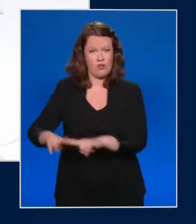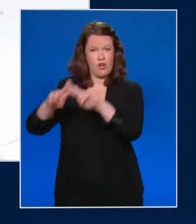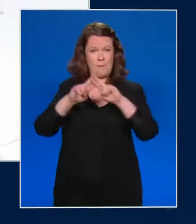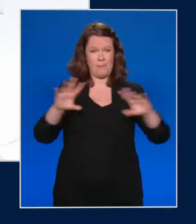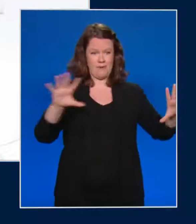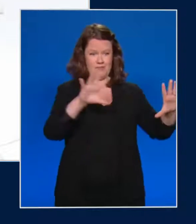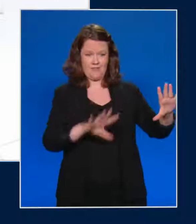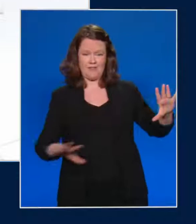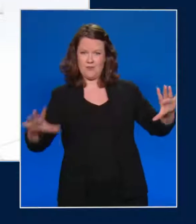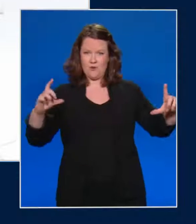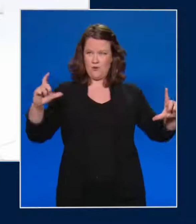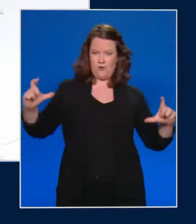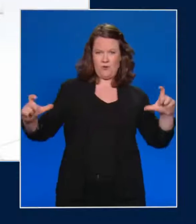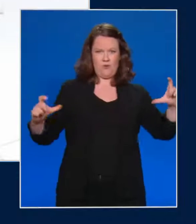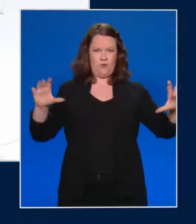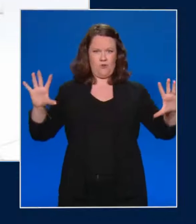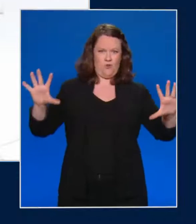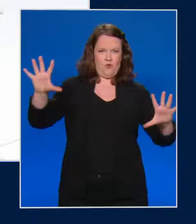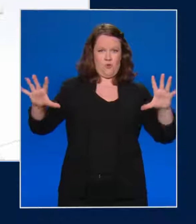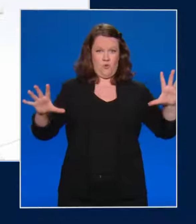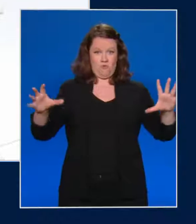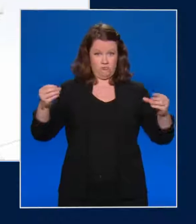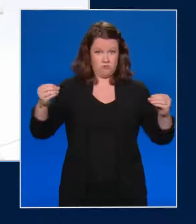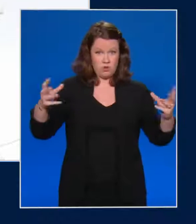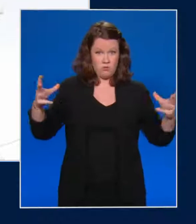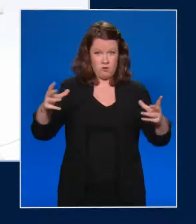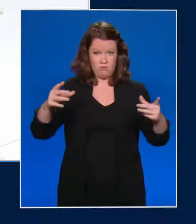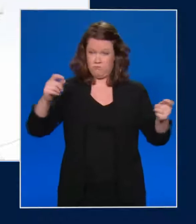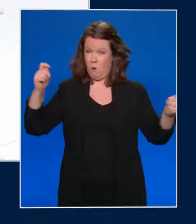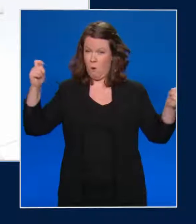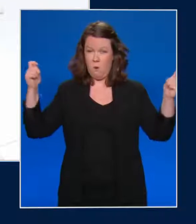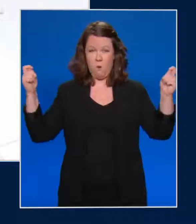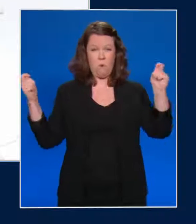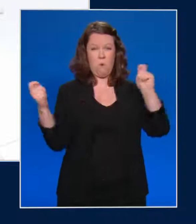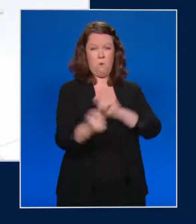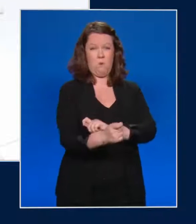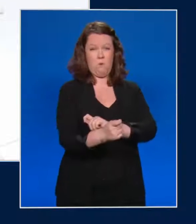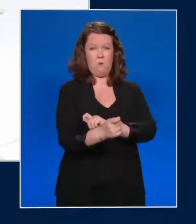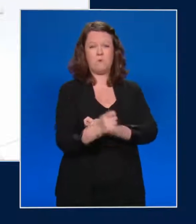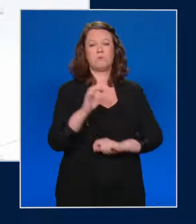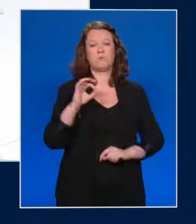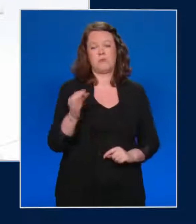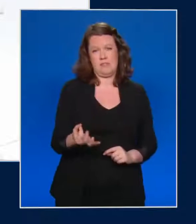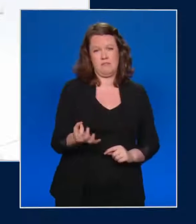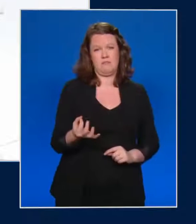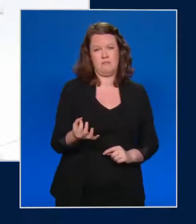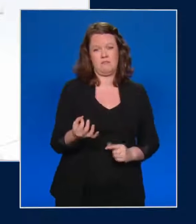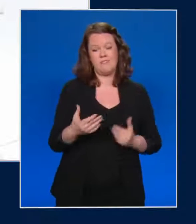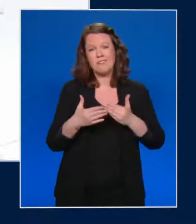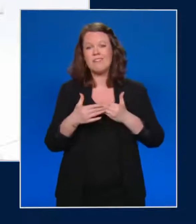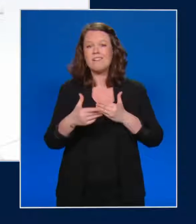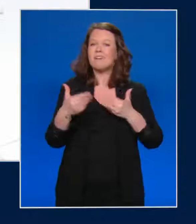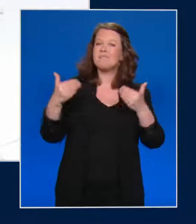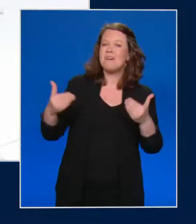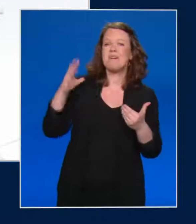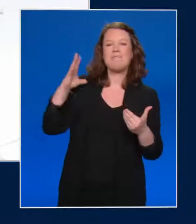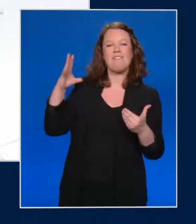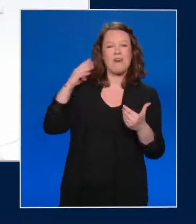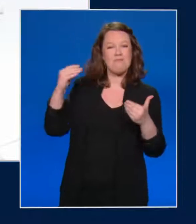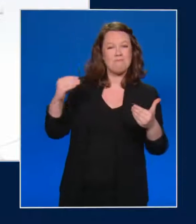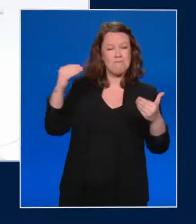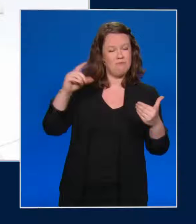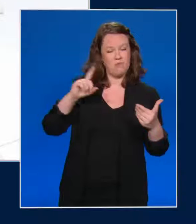aspects de notre quotidien sont d'ores et déjà bouleversé par cette guerre et connaîtront des changements profonds dans les mois qui